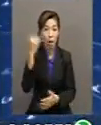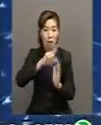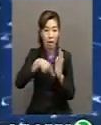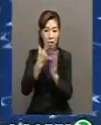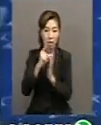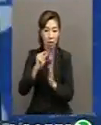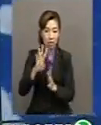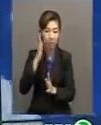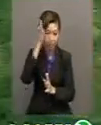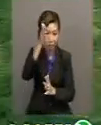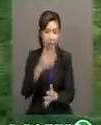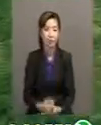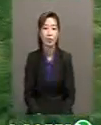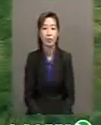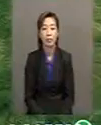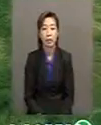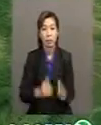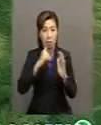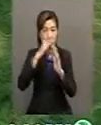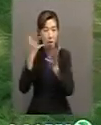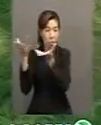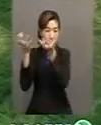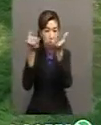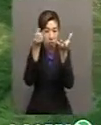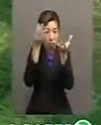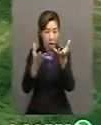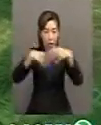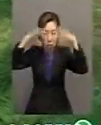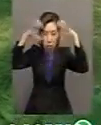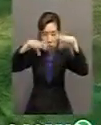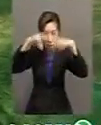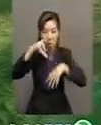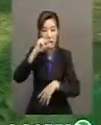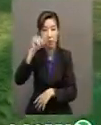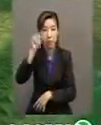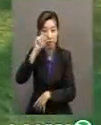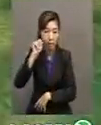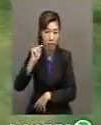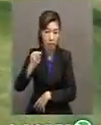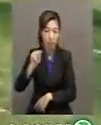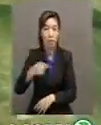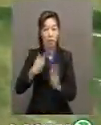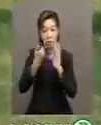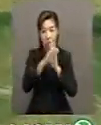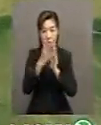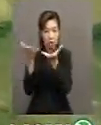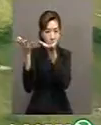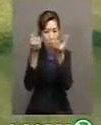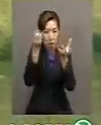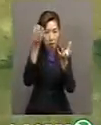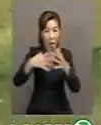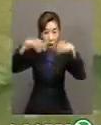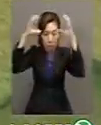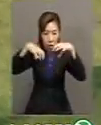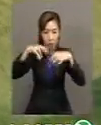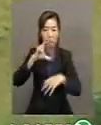ใน24ชั่วโมงข้างหน้าครับภาคเหนือมีเมฆเป็นส่วนมากกับฝนฟ้าคะนองร้อยละ30ของพื้นที่ภาคอีสานมีเมฆเป็นส่วนมากฝนฟ้าคะน